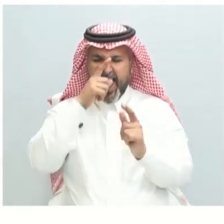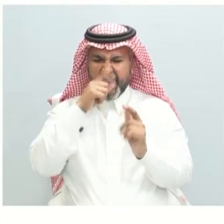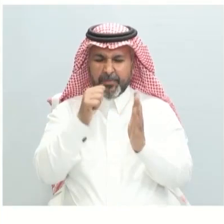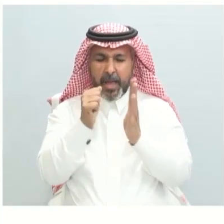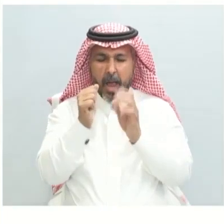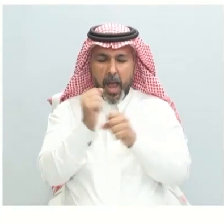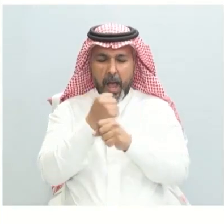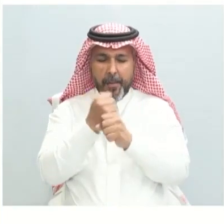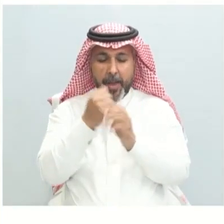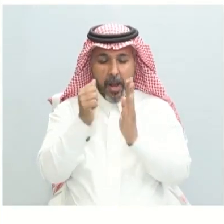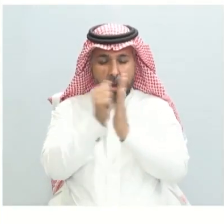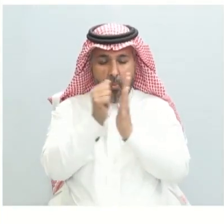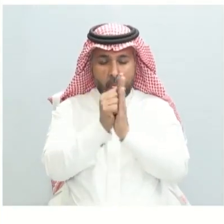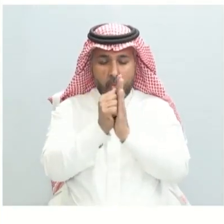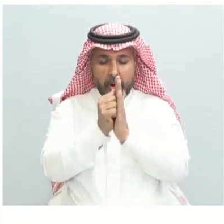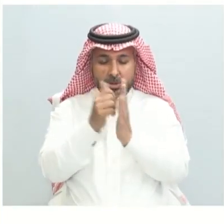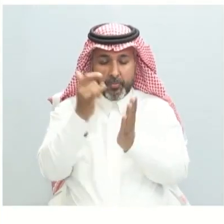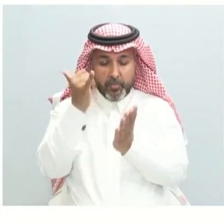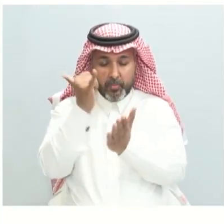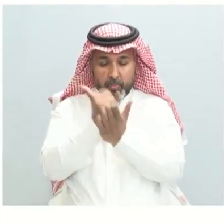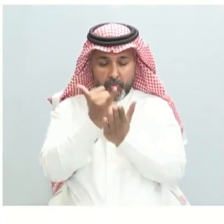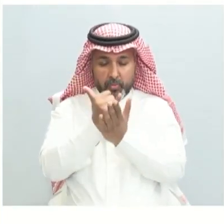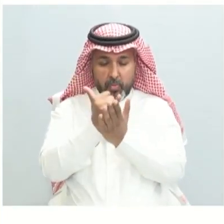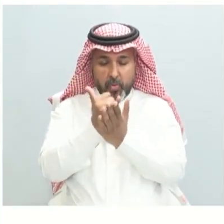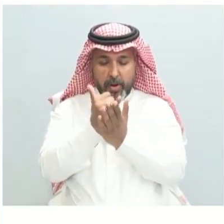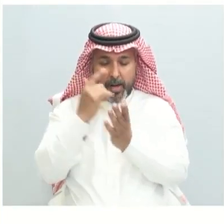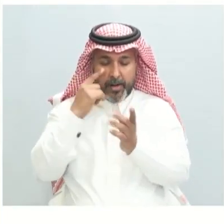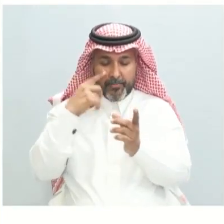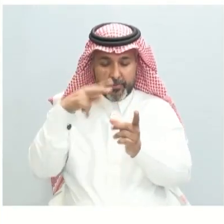اداء الواجبات والمسؤوليات الوطنيه